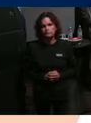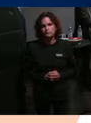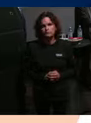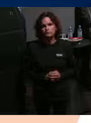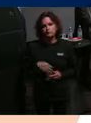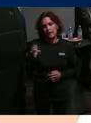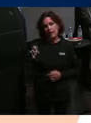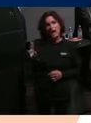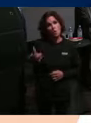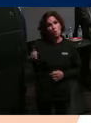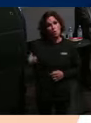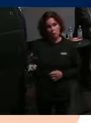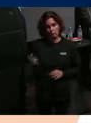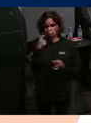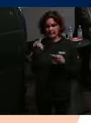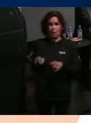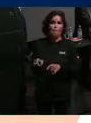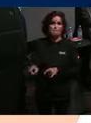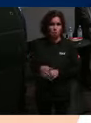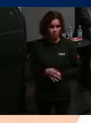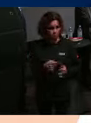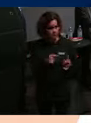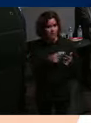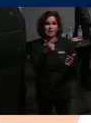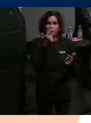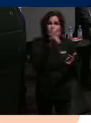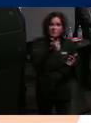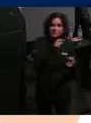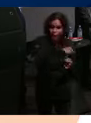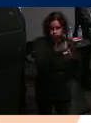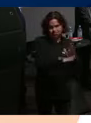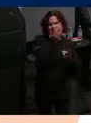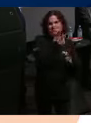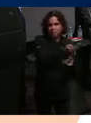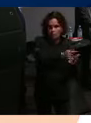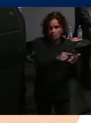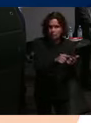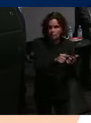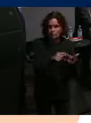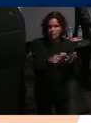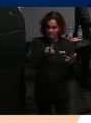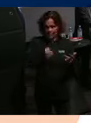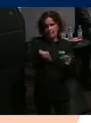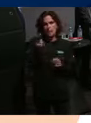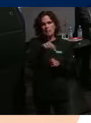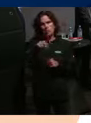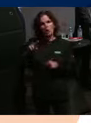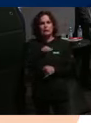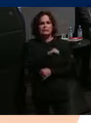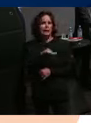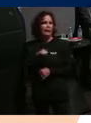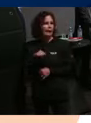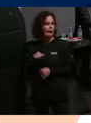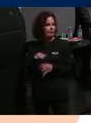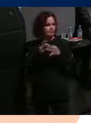EU gir opp. Vi ser USA gir opp. Men Norge faktisk senker fanen da, innenfor forskning